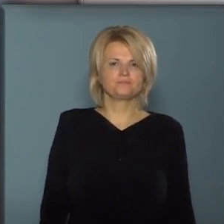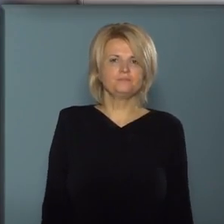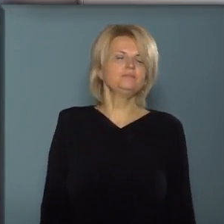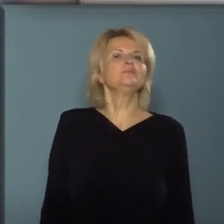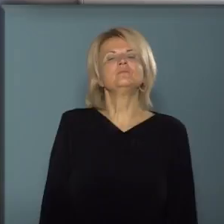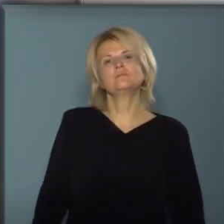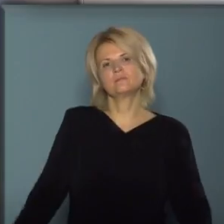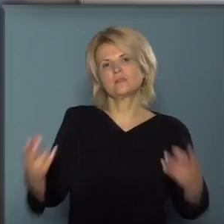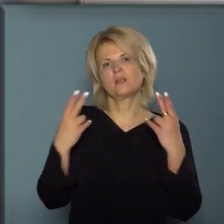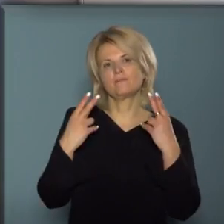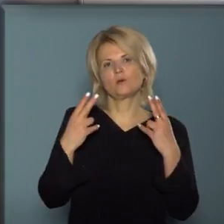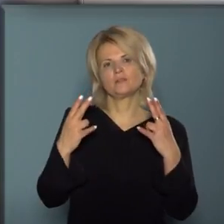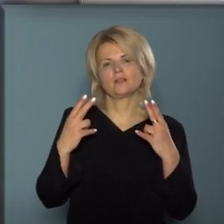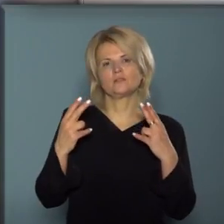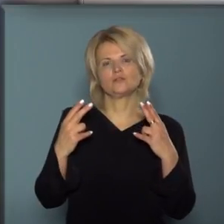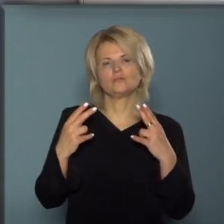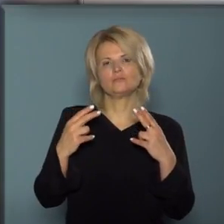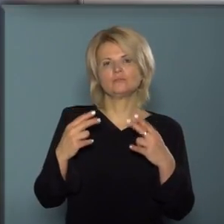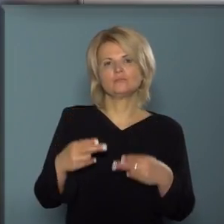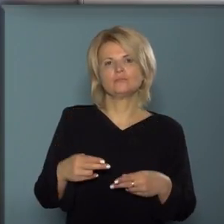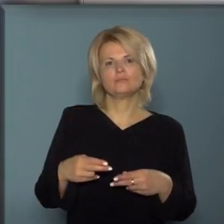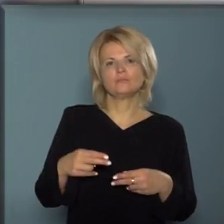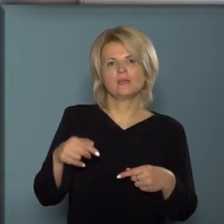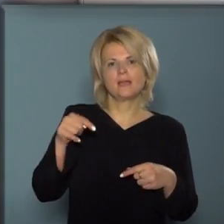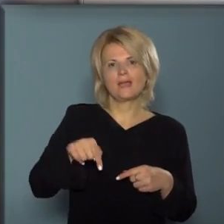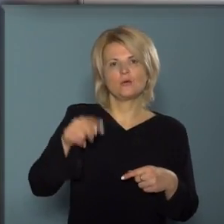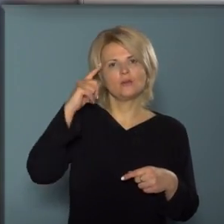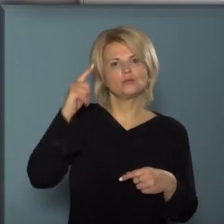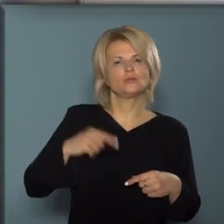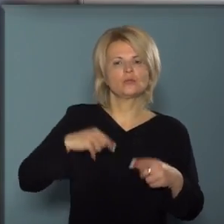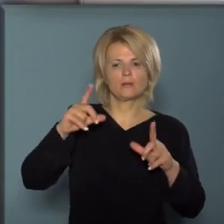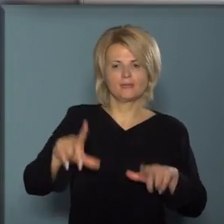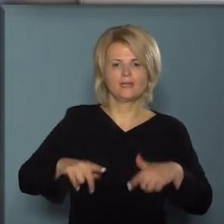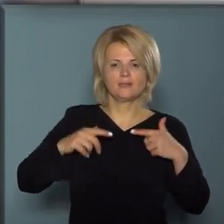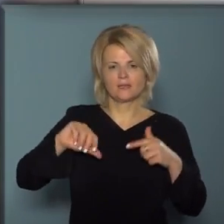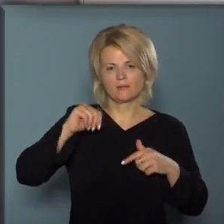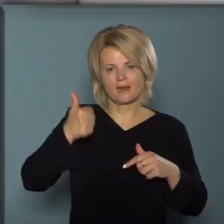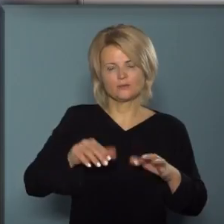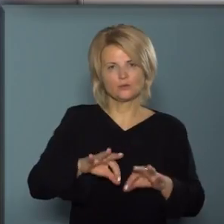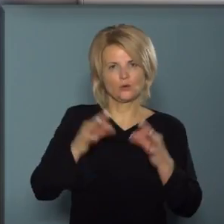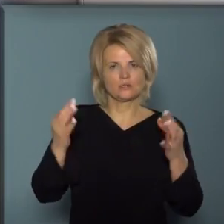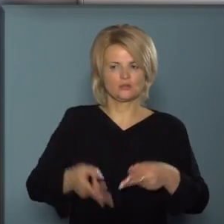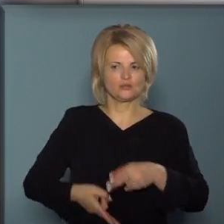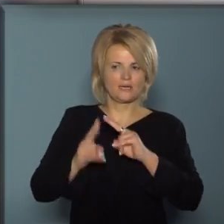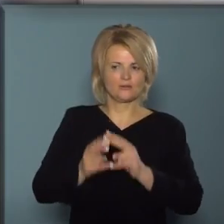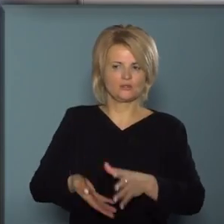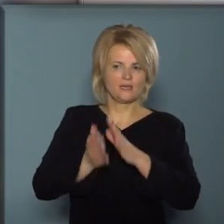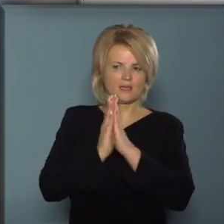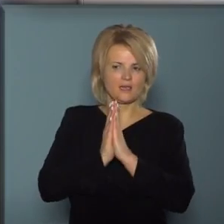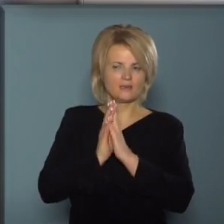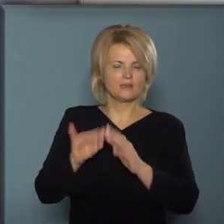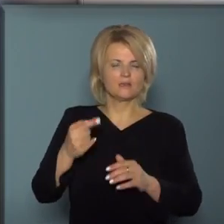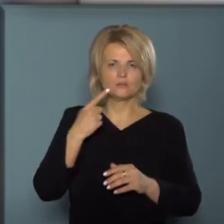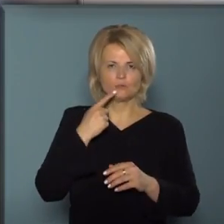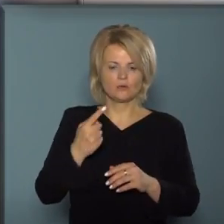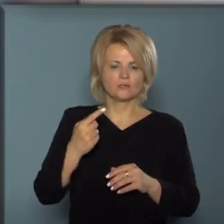fontos kompetencia segítségkérés, ekkor tudtam életemben először őszintén segítséget kérni, és